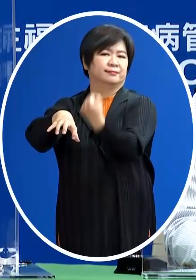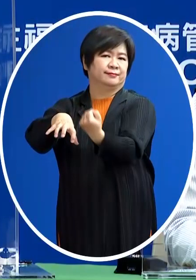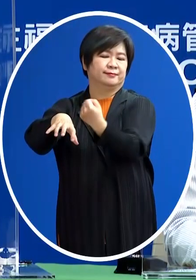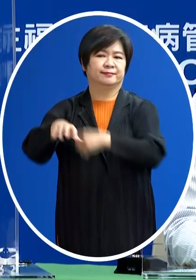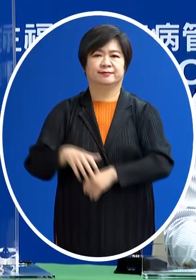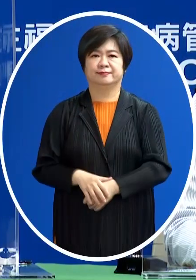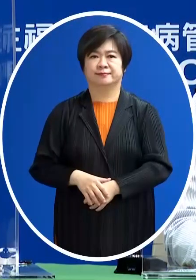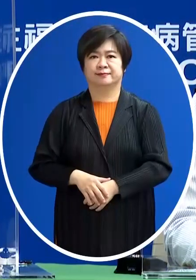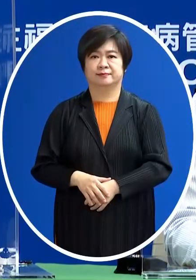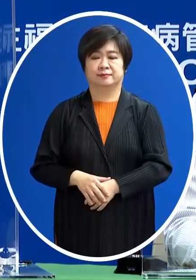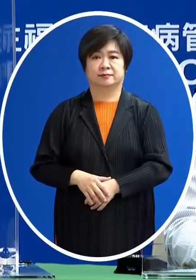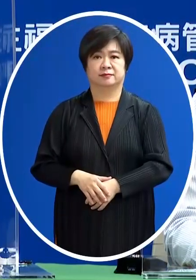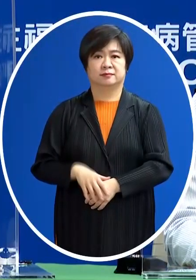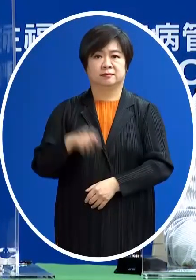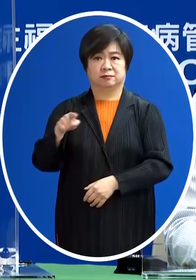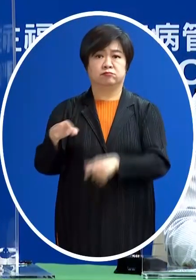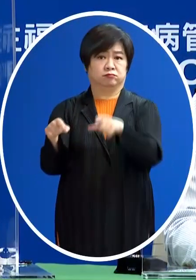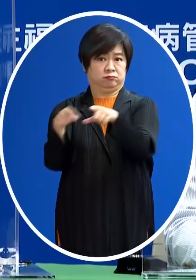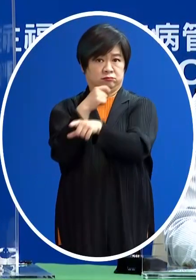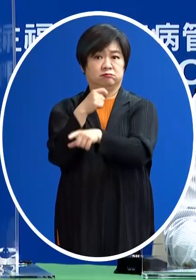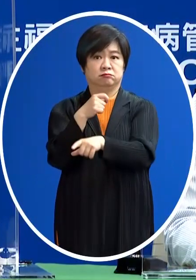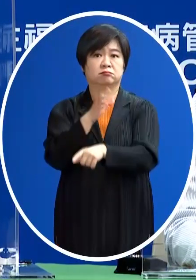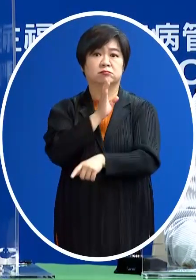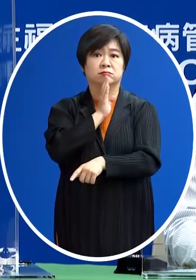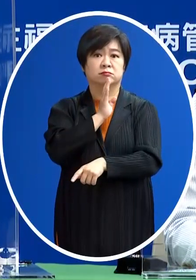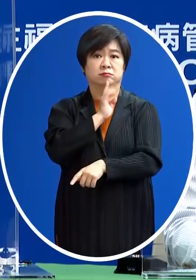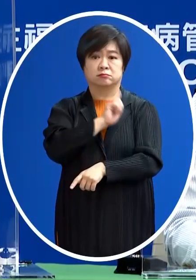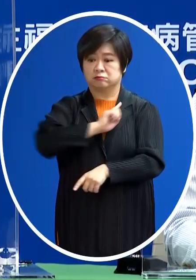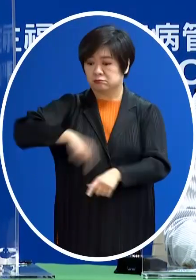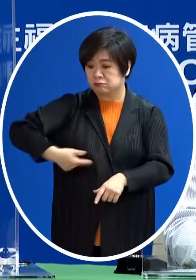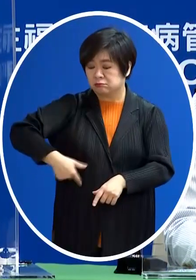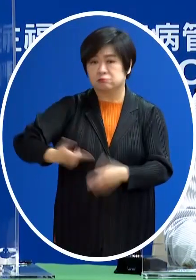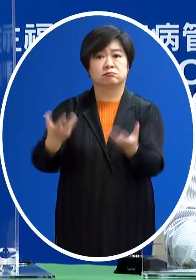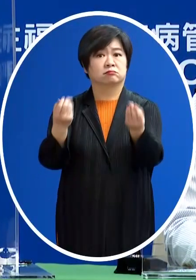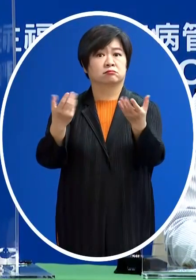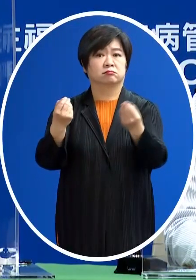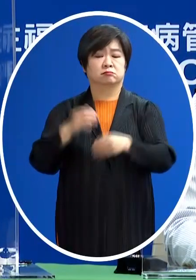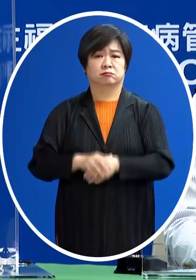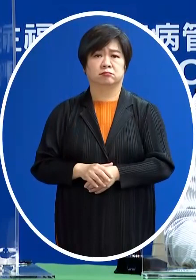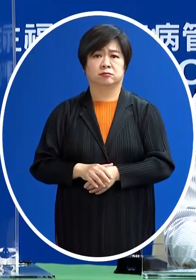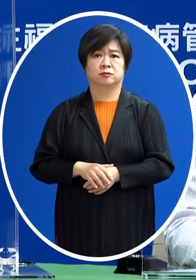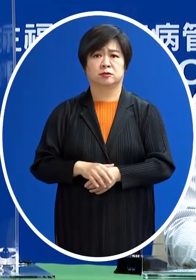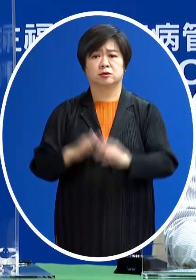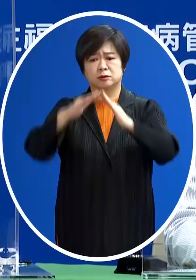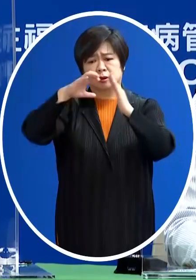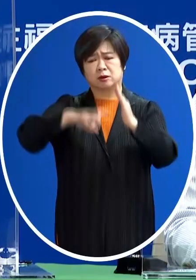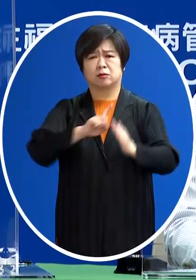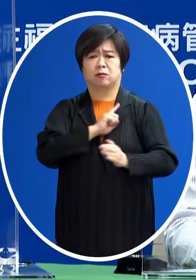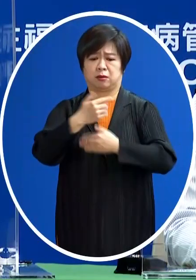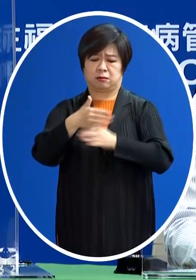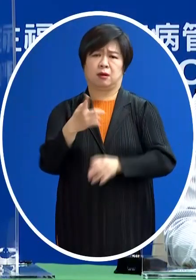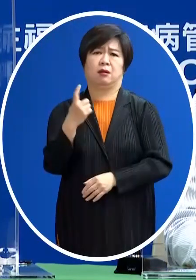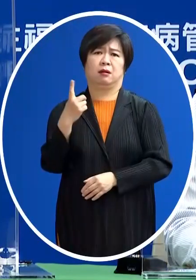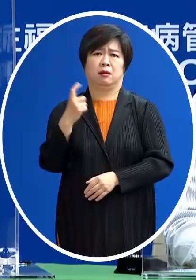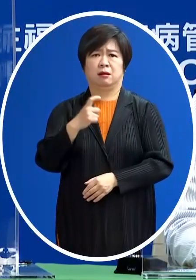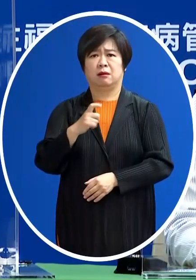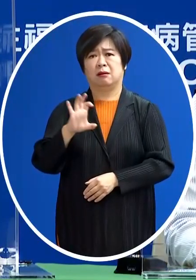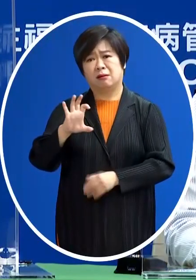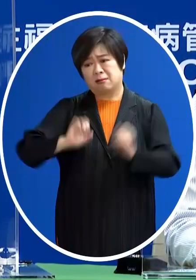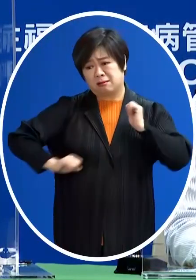到集中检疫所，哦，基本上都是公费。我刚才讲就是说，哦，没有独立的房间厕所啦，那可能有受病